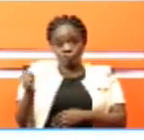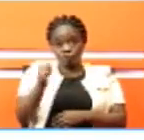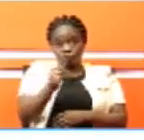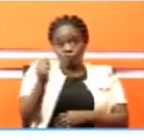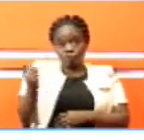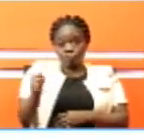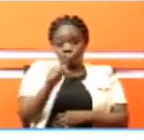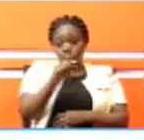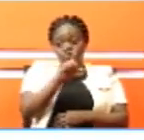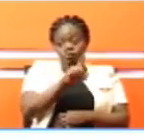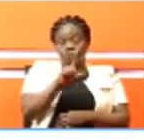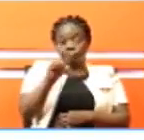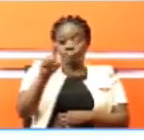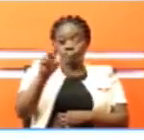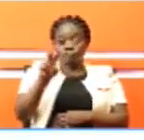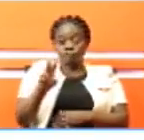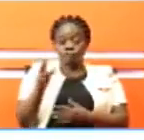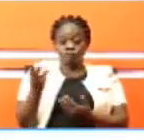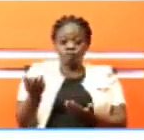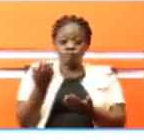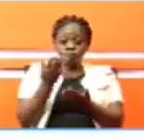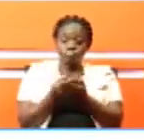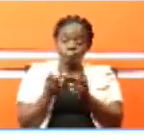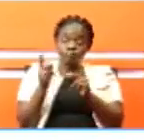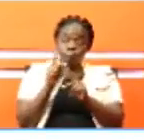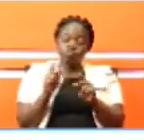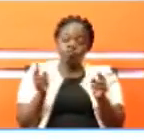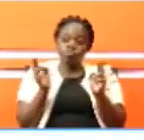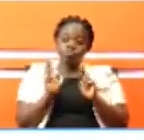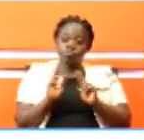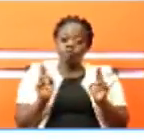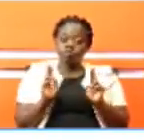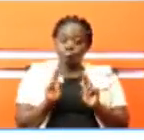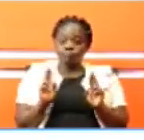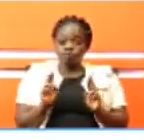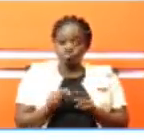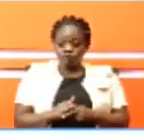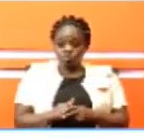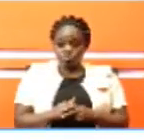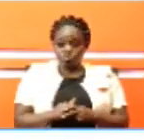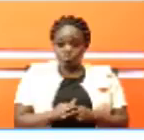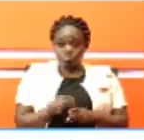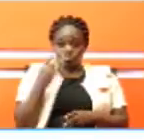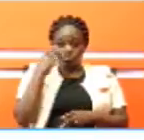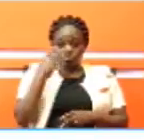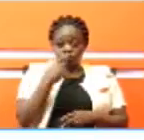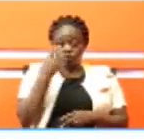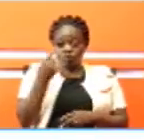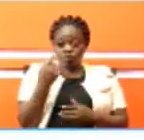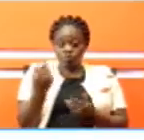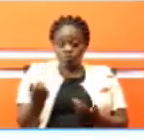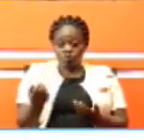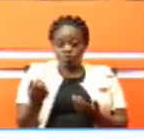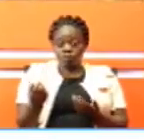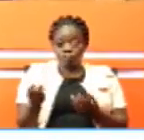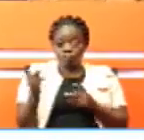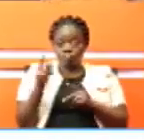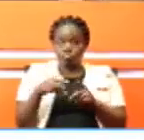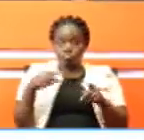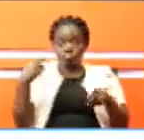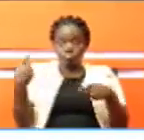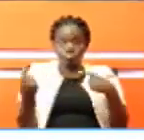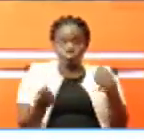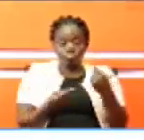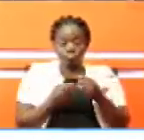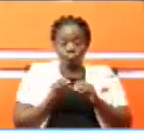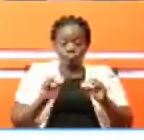za LDU n'okusaba abantu okubeera ebulindaala temutunula butunuzi ng'ekikoosi kiri ku bantu kikuba. Lugendo